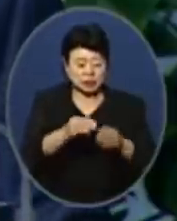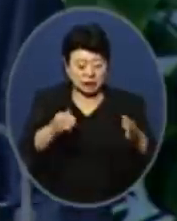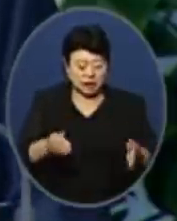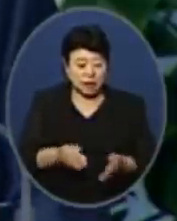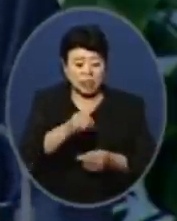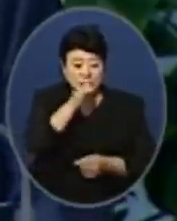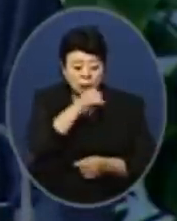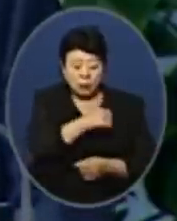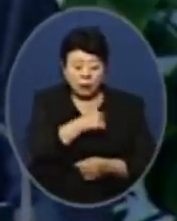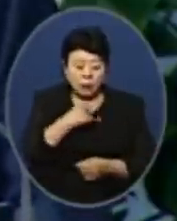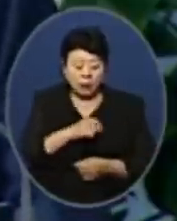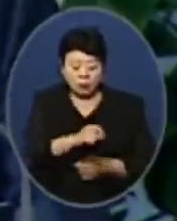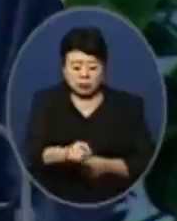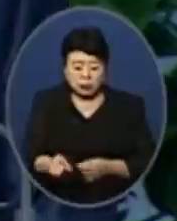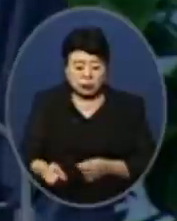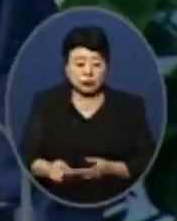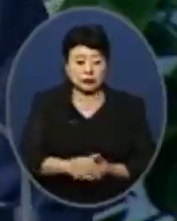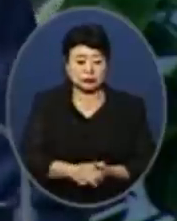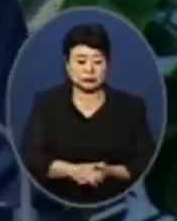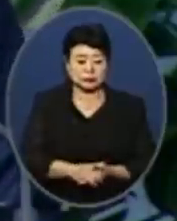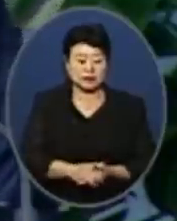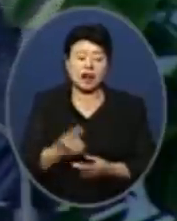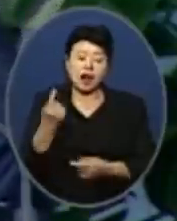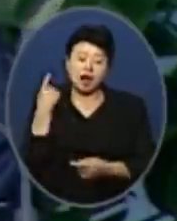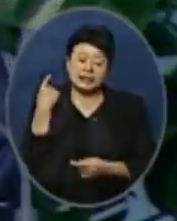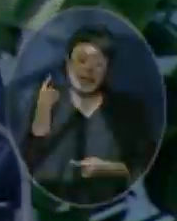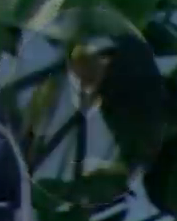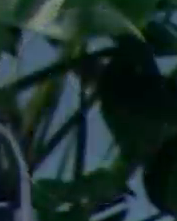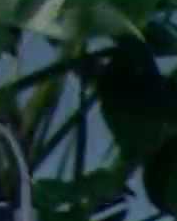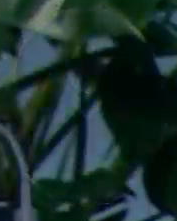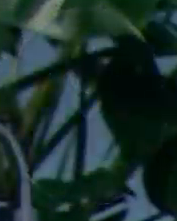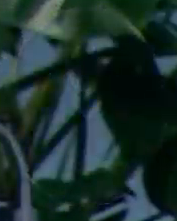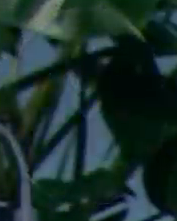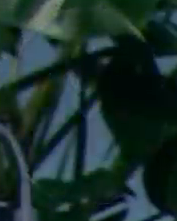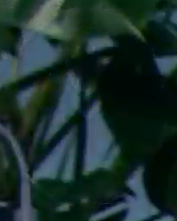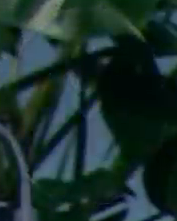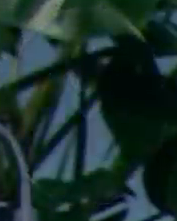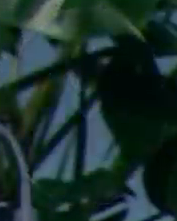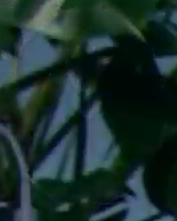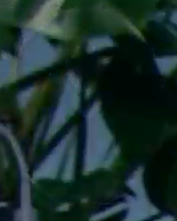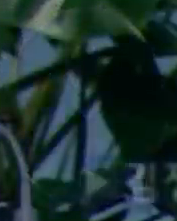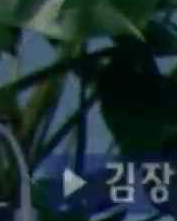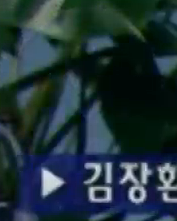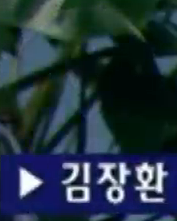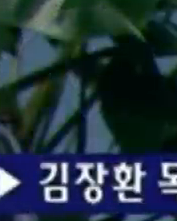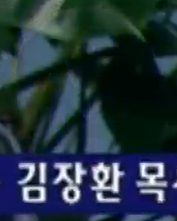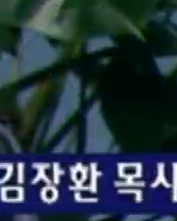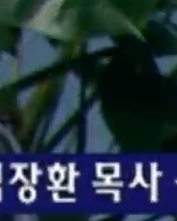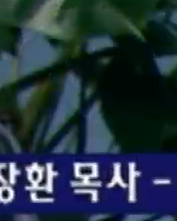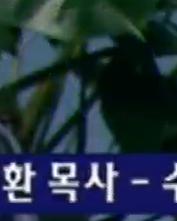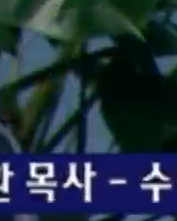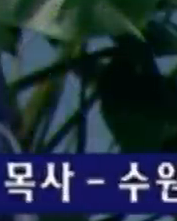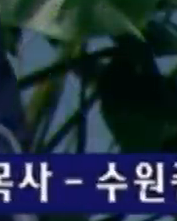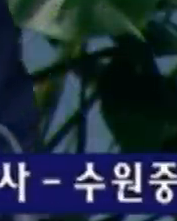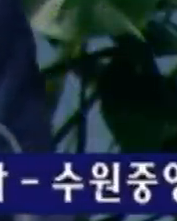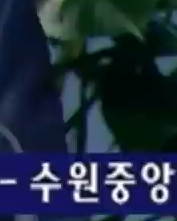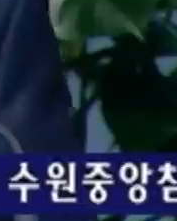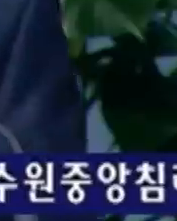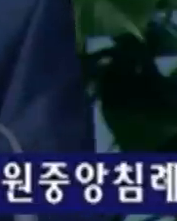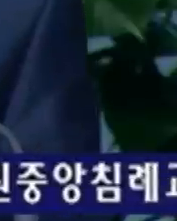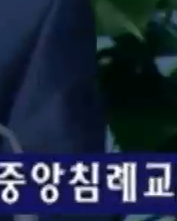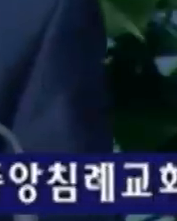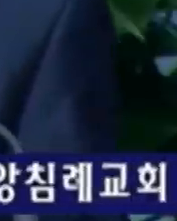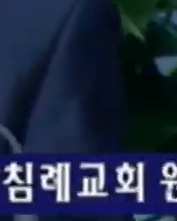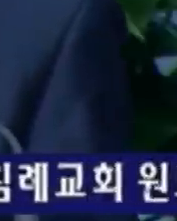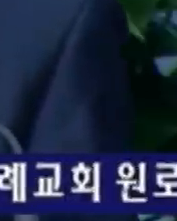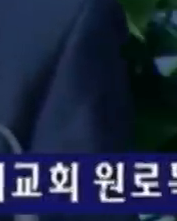12개가 있고 메모가 하나 붙어 있더라고. 어저께 이발을 공짜로 해줘서 고맙습니다. 그날 누가